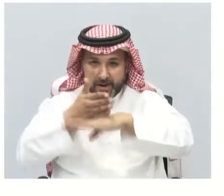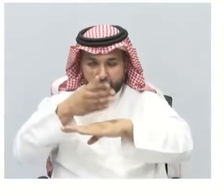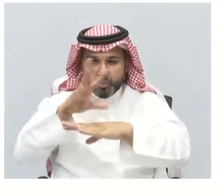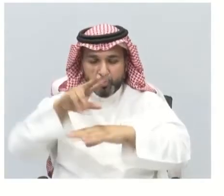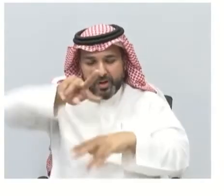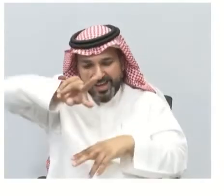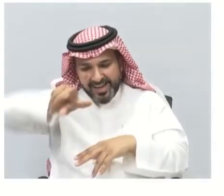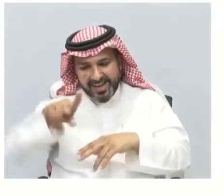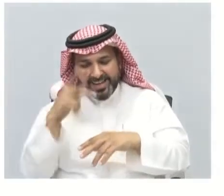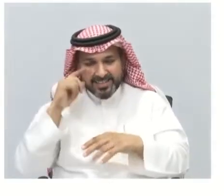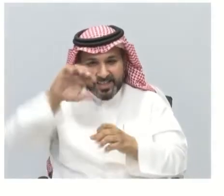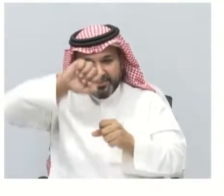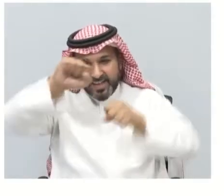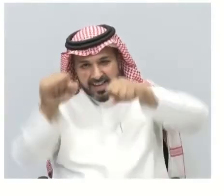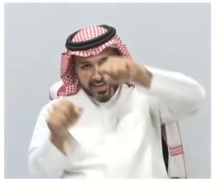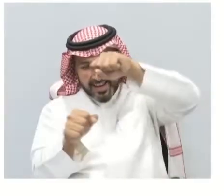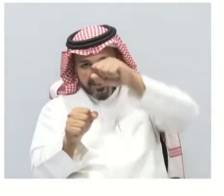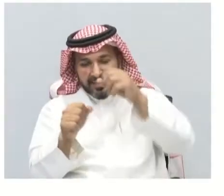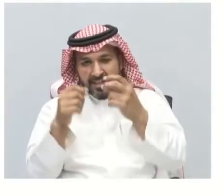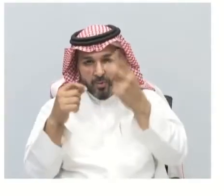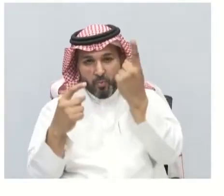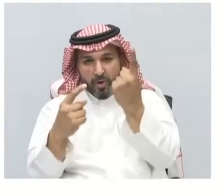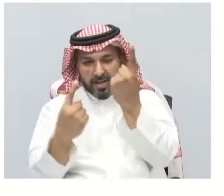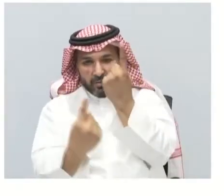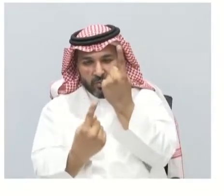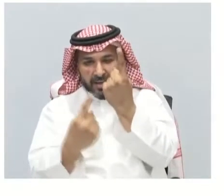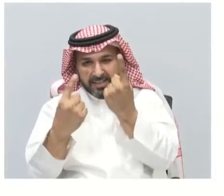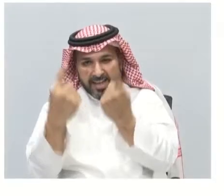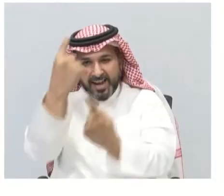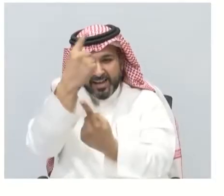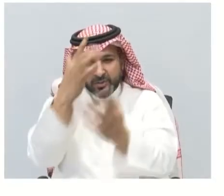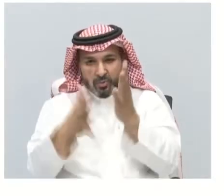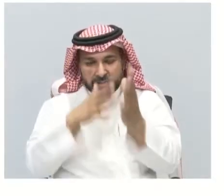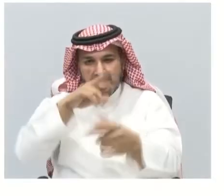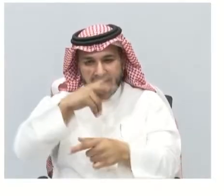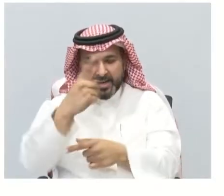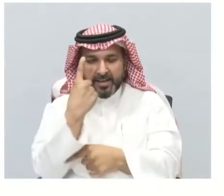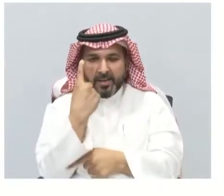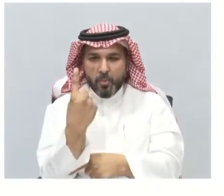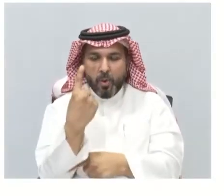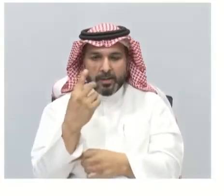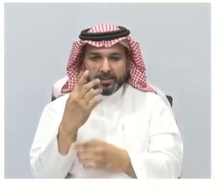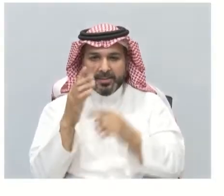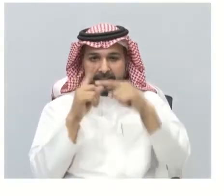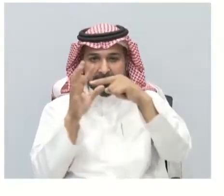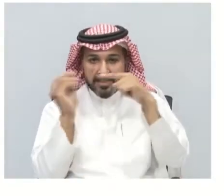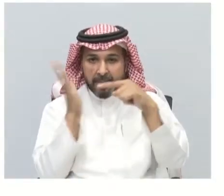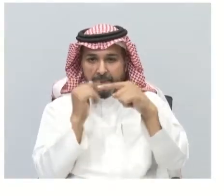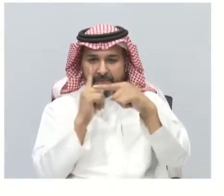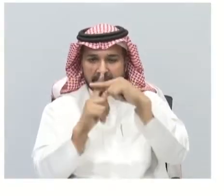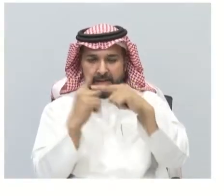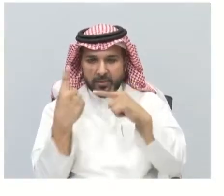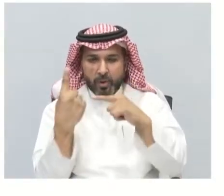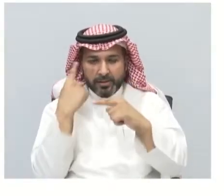كم اللي هو موجب واحد وعندك النقطه كم اين واربعه بعد ذلك اتي بقيمه بي اللي هو المقطع اللي عندي ثم